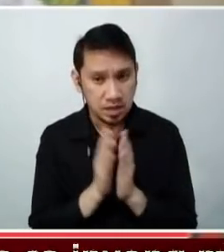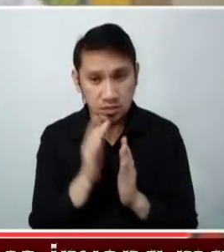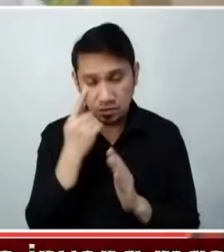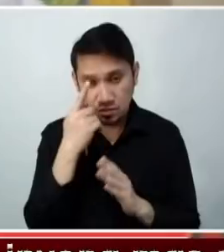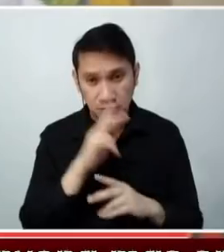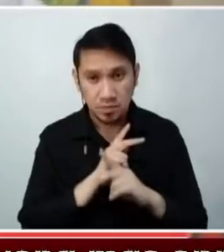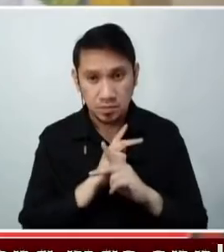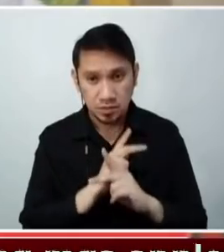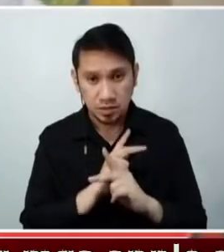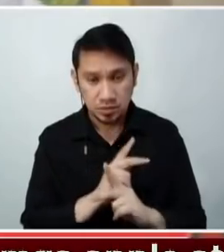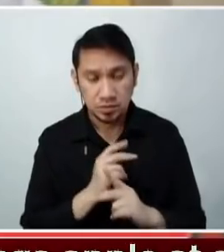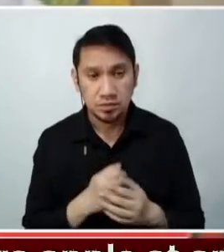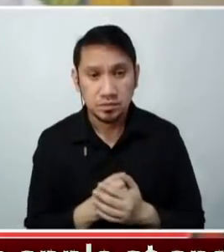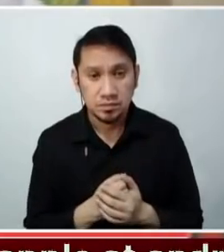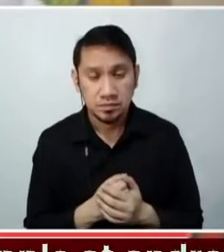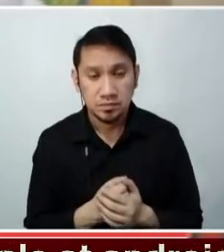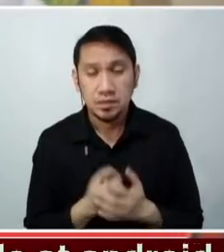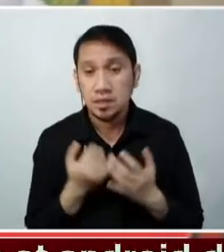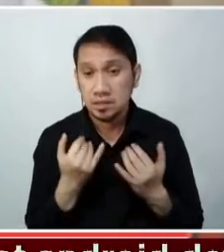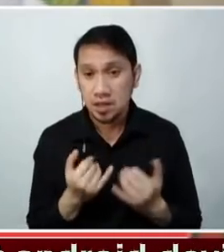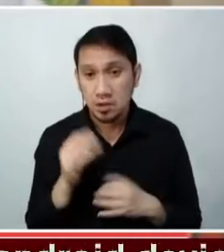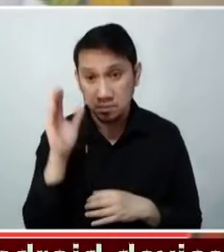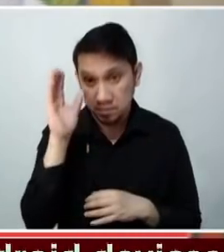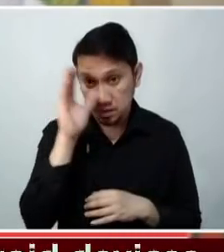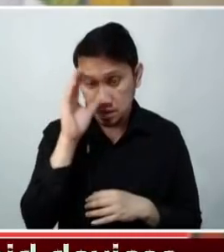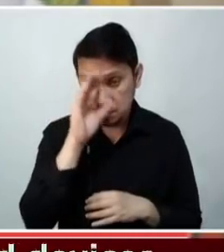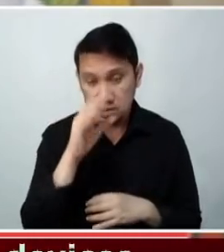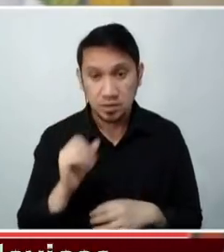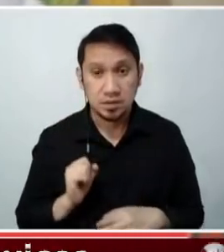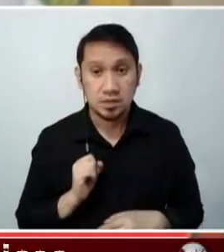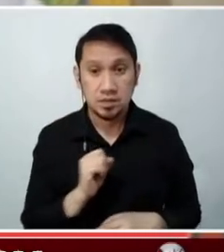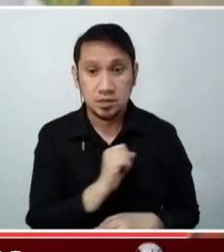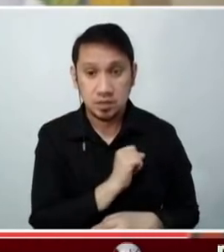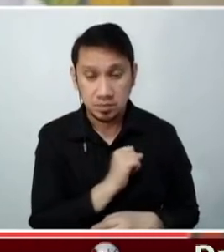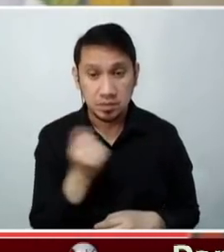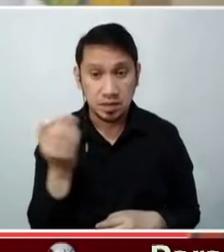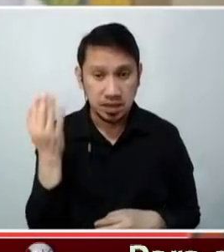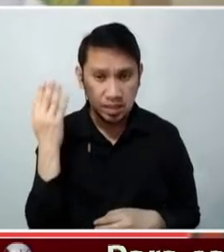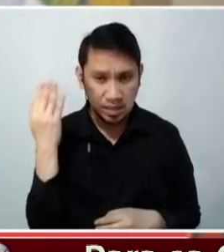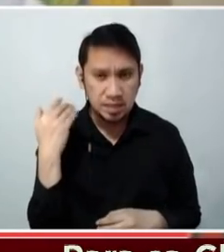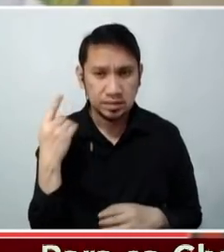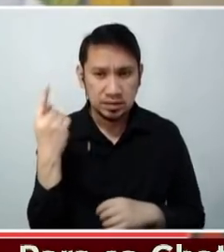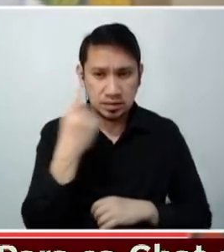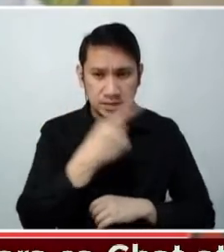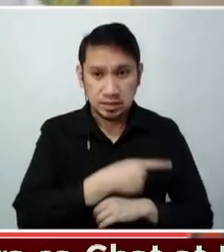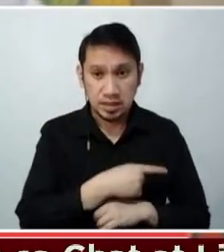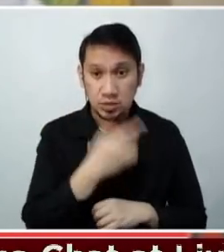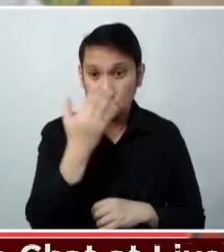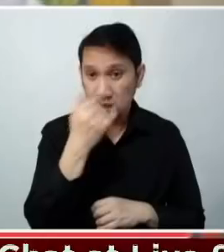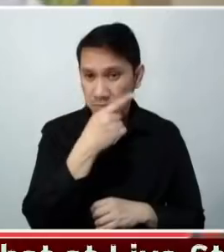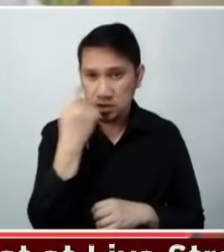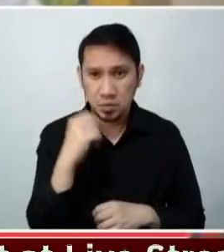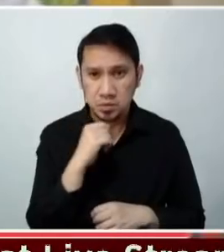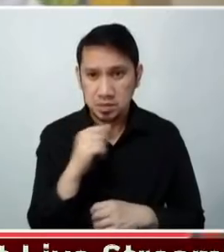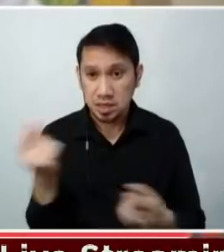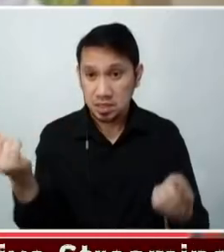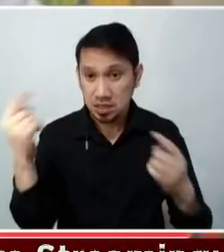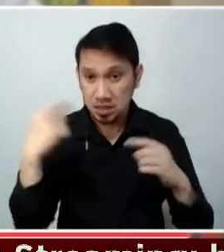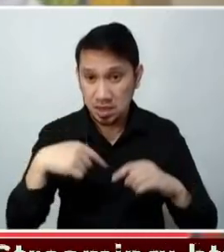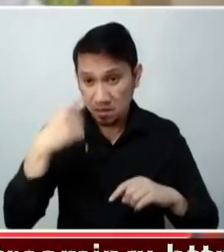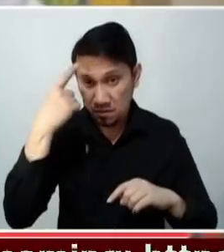protective custody. Pinahahanap na rin siya ng Senado nitong mga nakaraang araw matapos na hindi sumipot sa mga